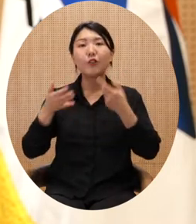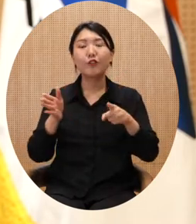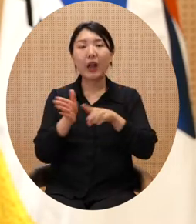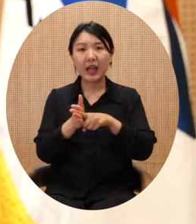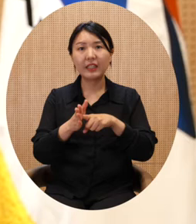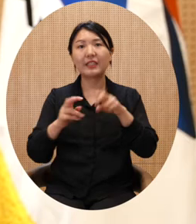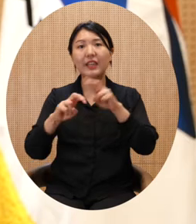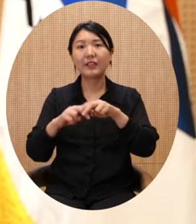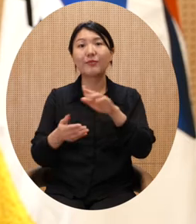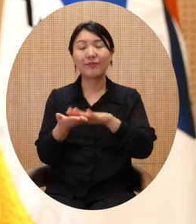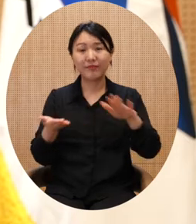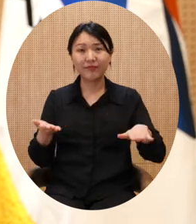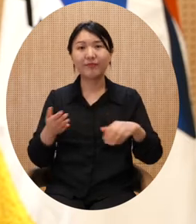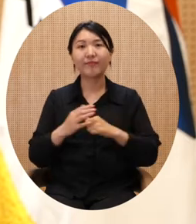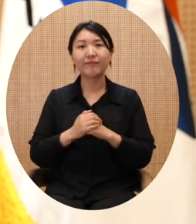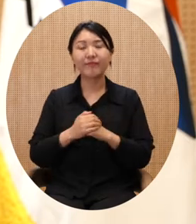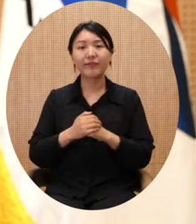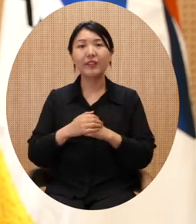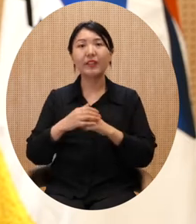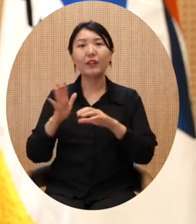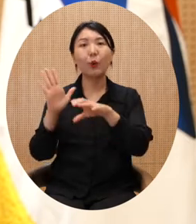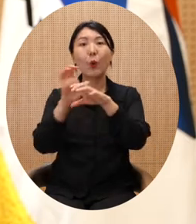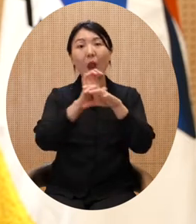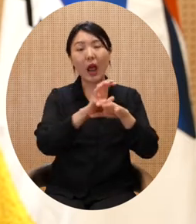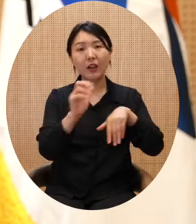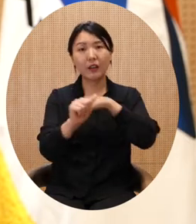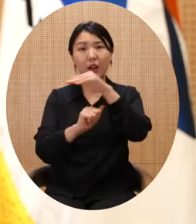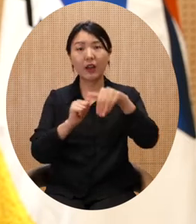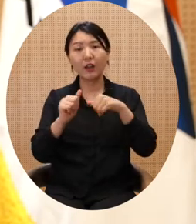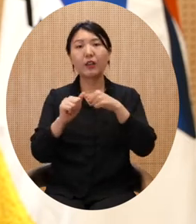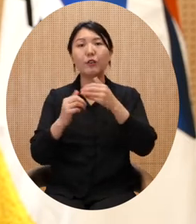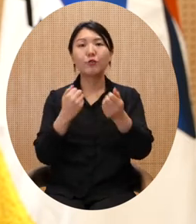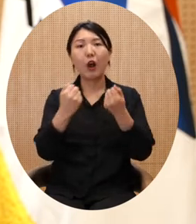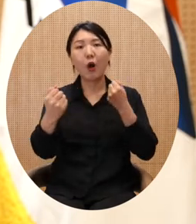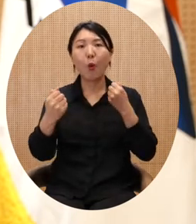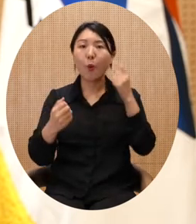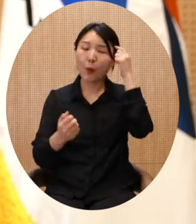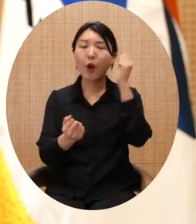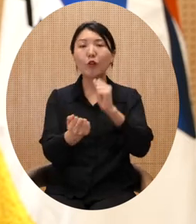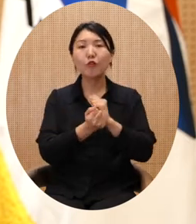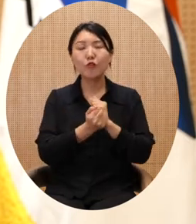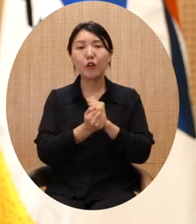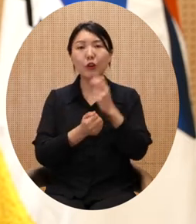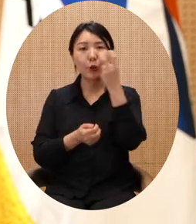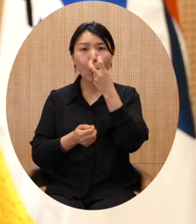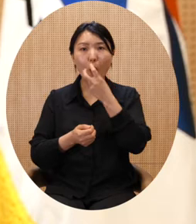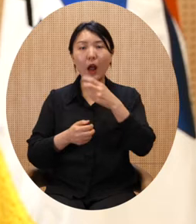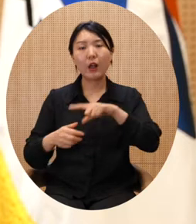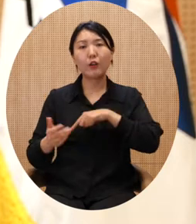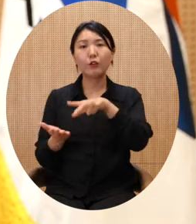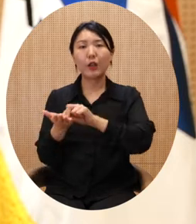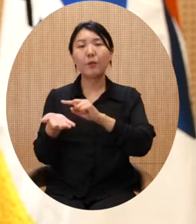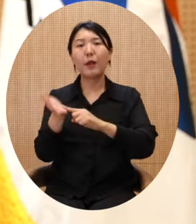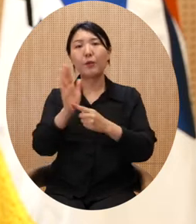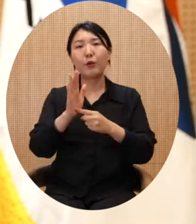위한 자리입니다. 코로나19 상황 속에서도 연구조사와 주제 발표 준비를